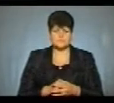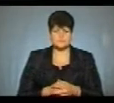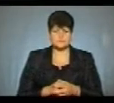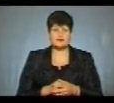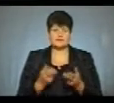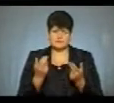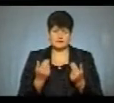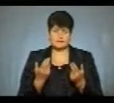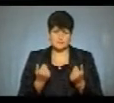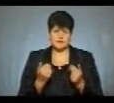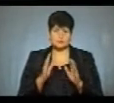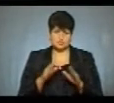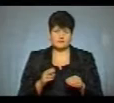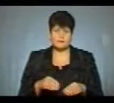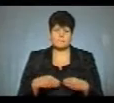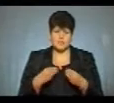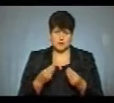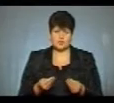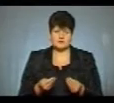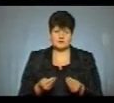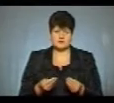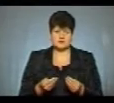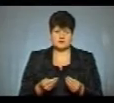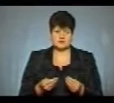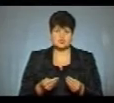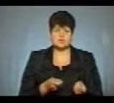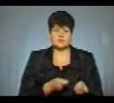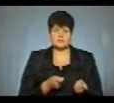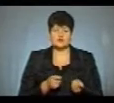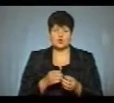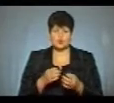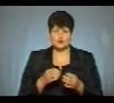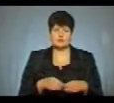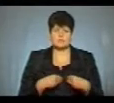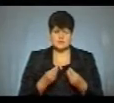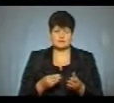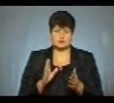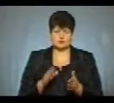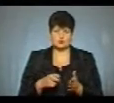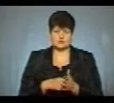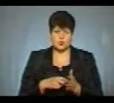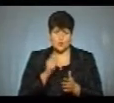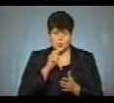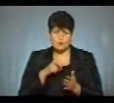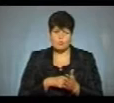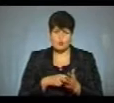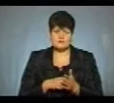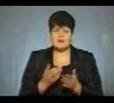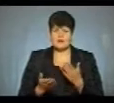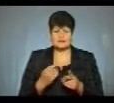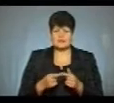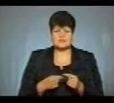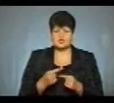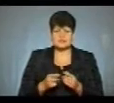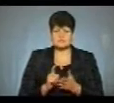Так, будуть вам приносити через доставка буде вашої субсидії через Укрпошту, але не через